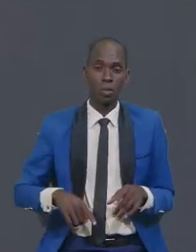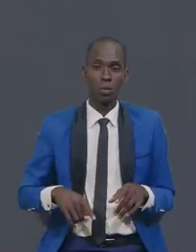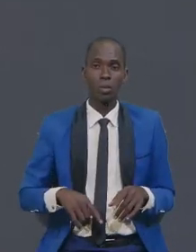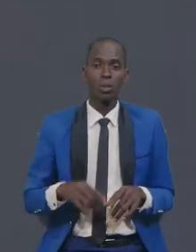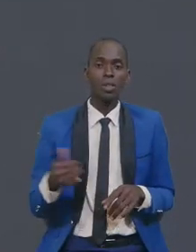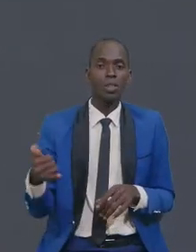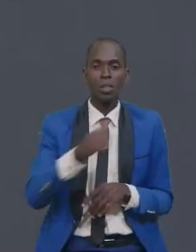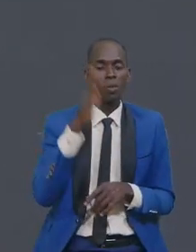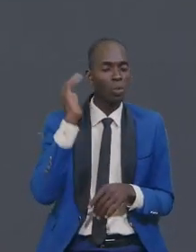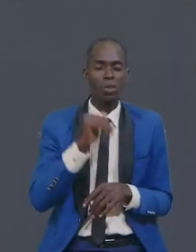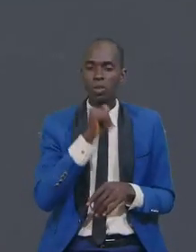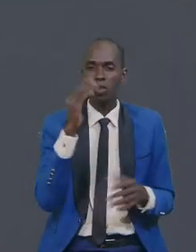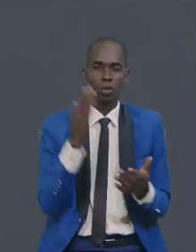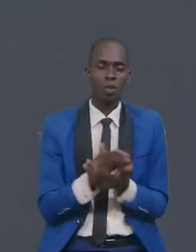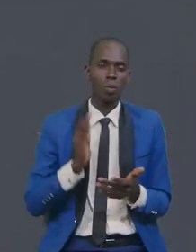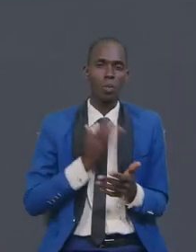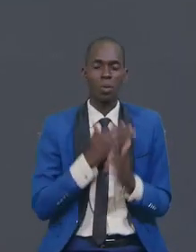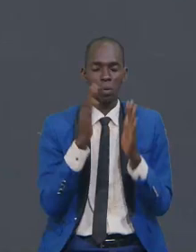ils ne vont pas arrêter nos prières.